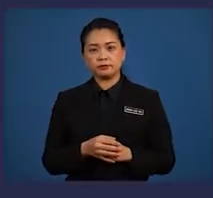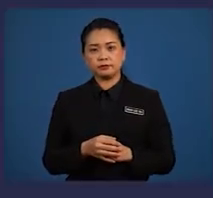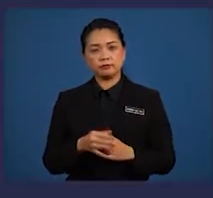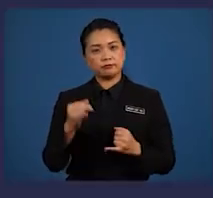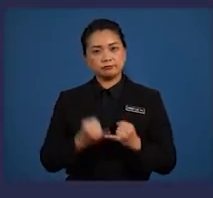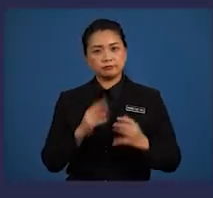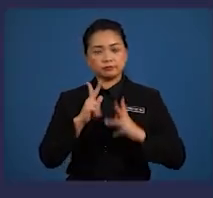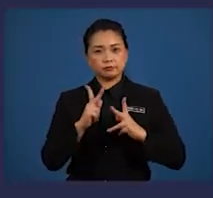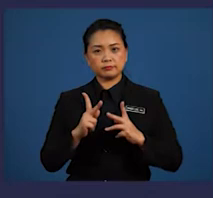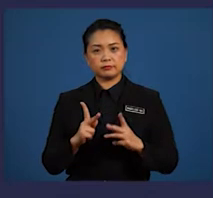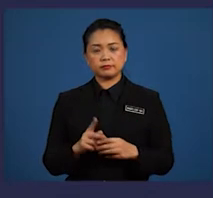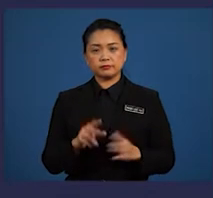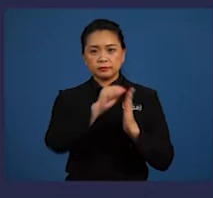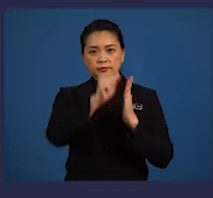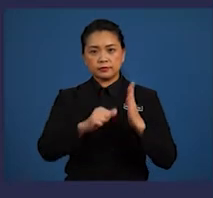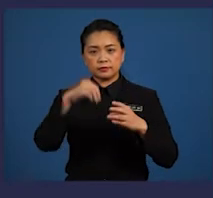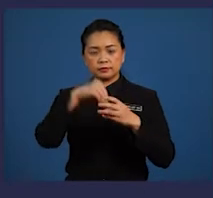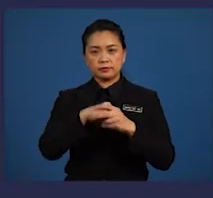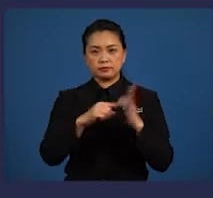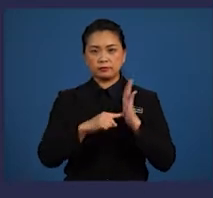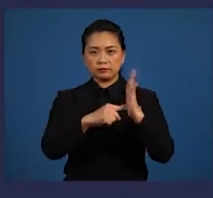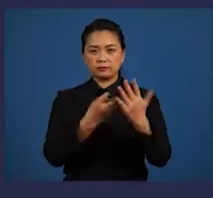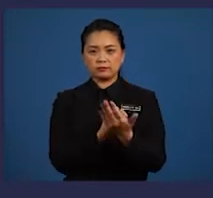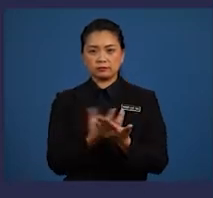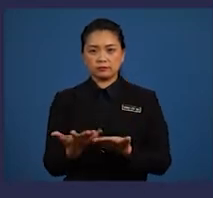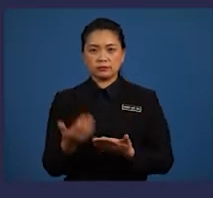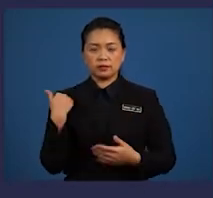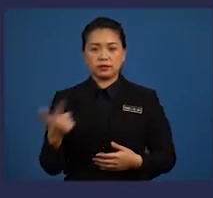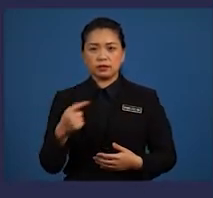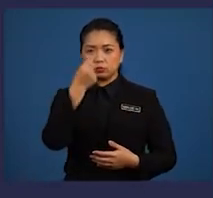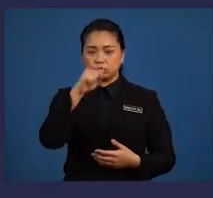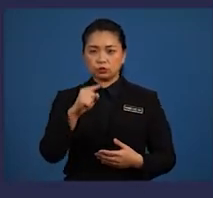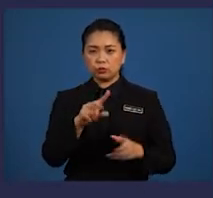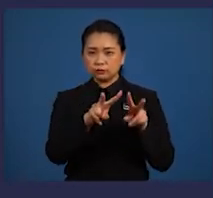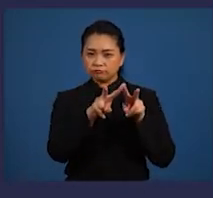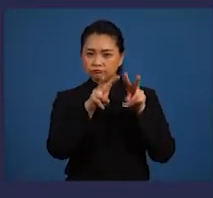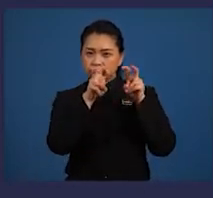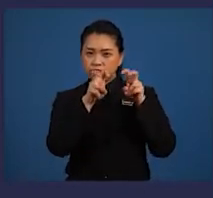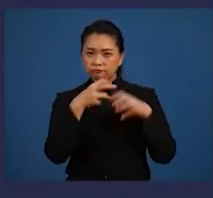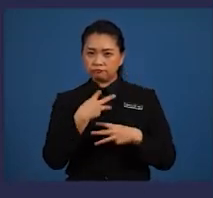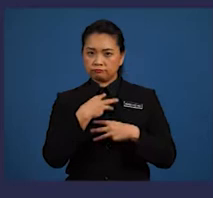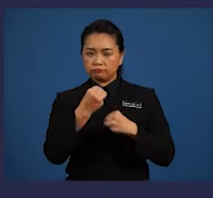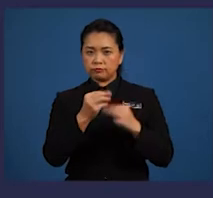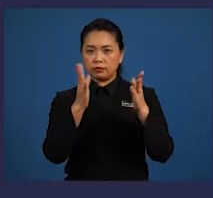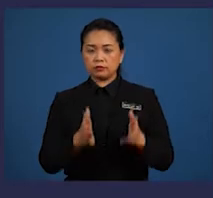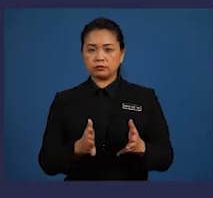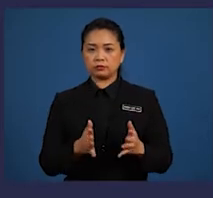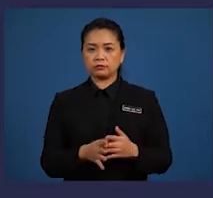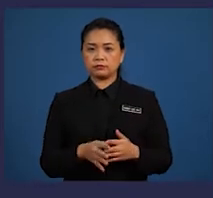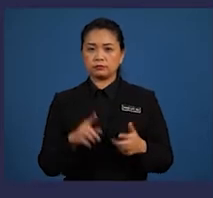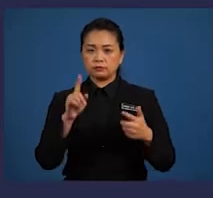kesimpulannya animasi dalam persembahan madya adalah untuk menarik minat khalayak